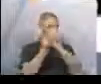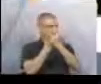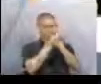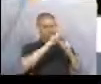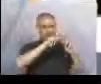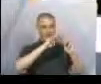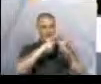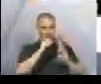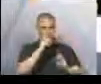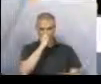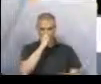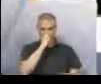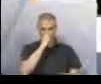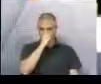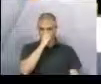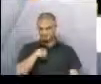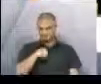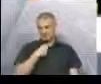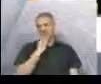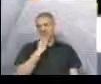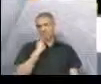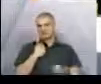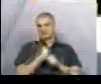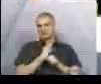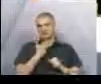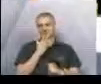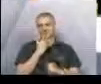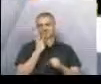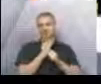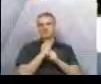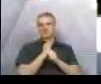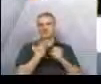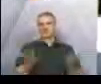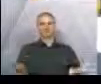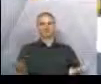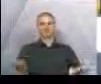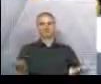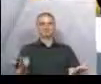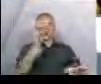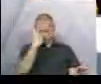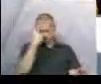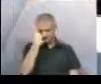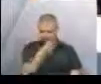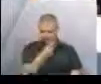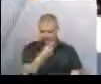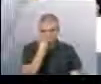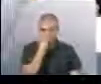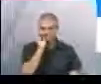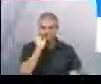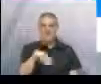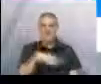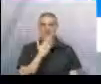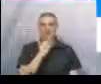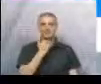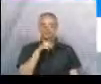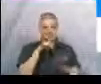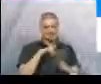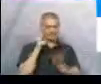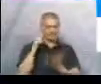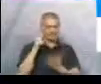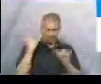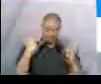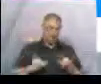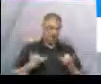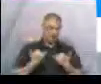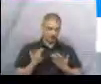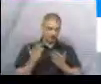העולם? תראה, אנחנו יהודים ואנחנו עושים מה שיהודים עושים. עכשיו, אתה ודאי יודע ש40,000 ישראלים נמצאים בשעה